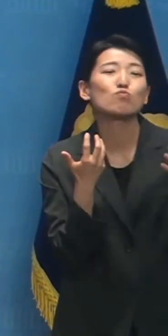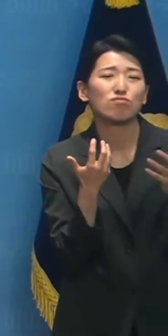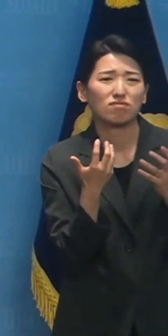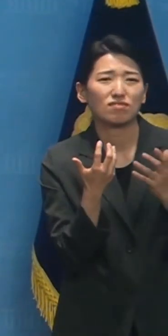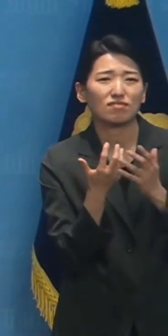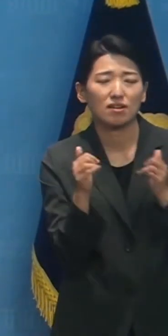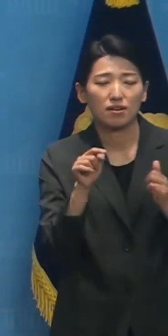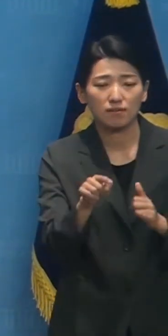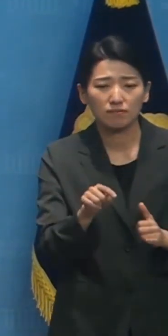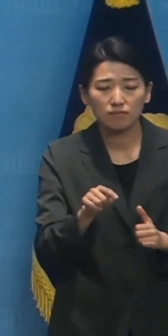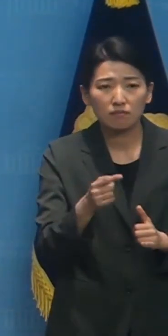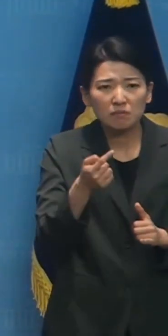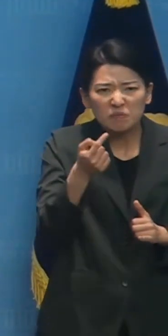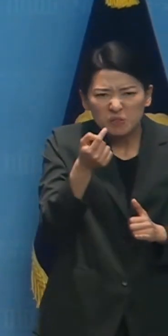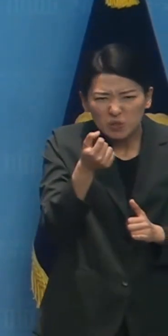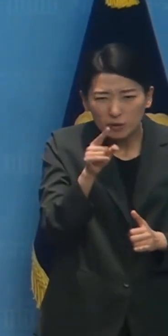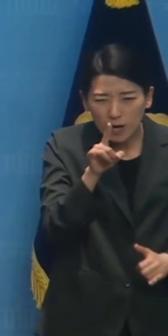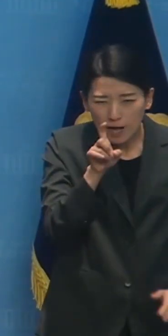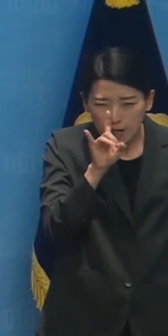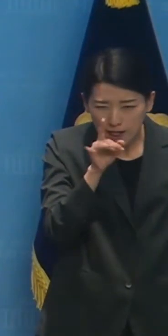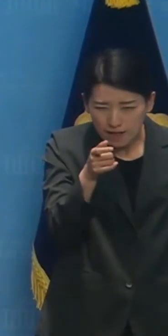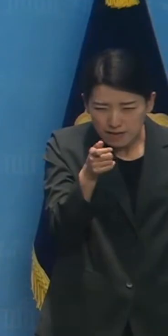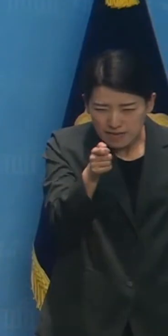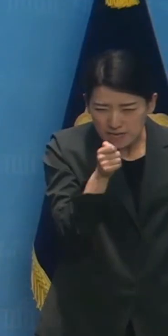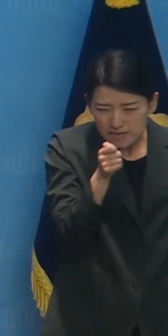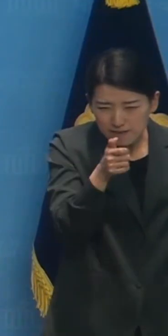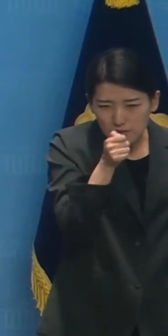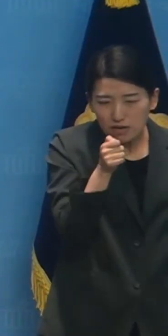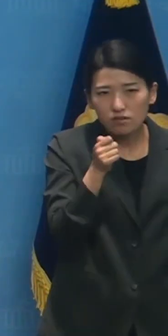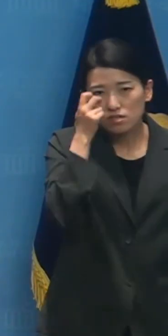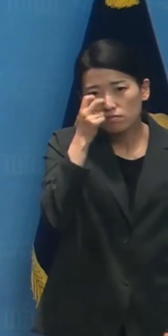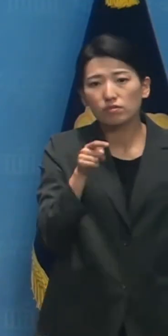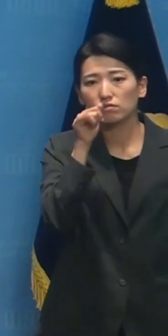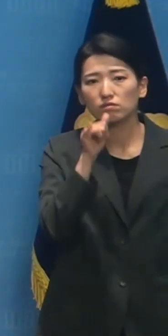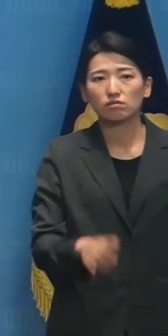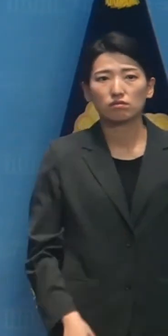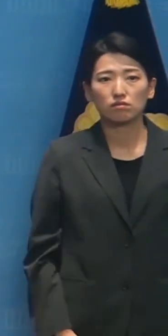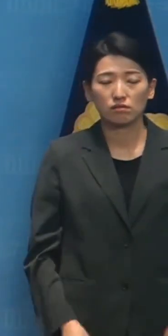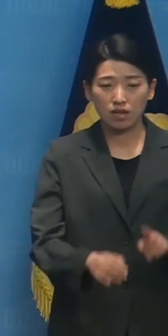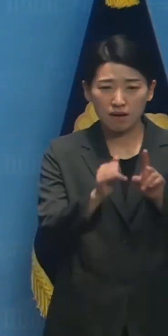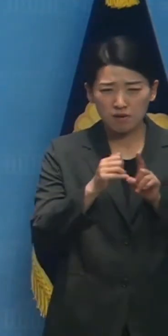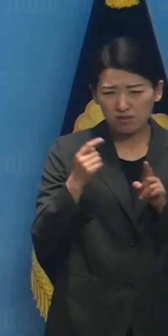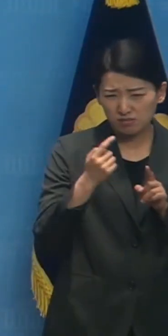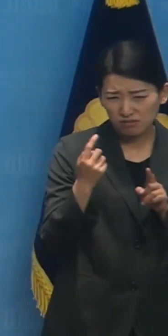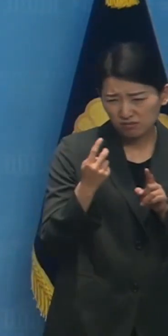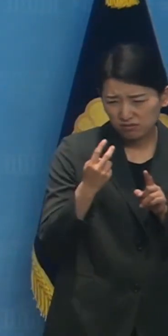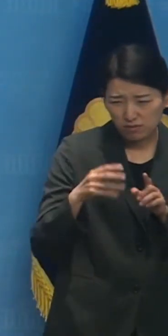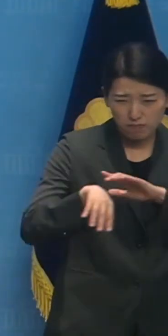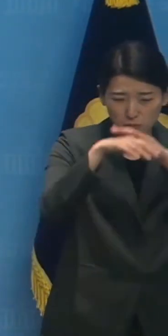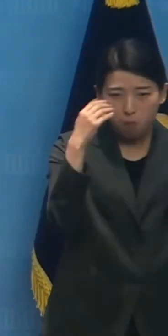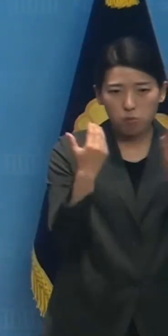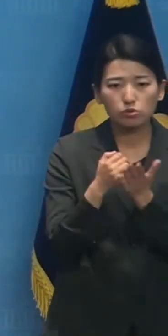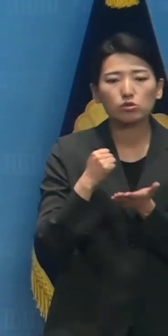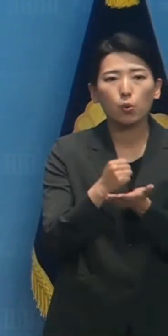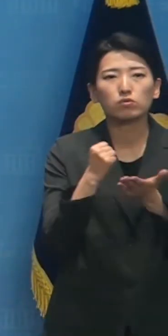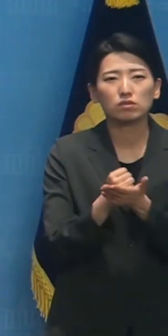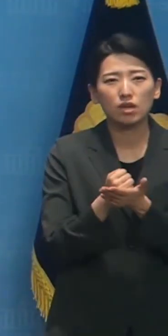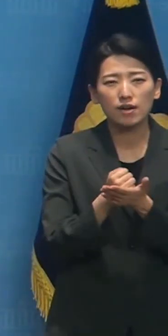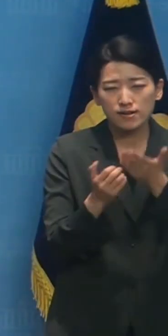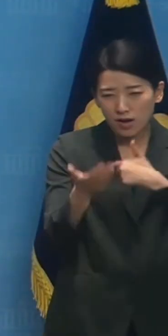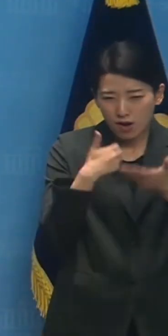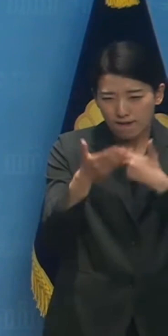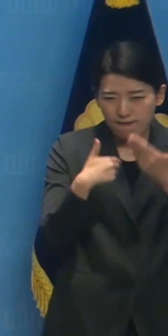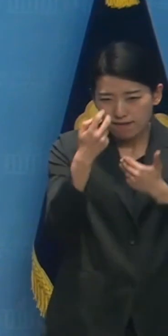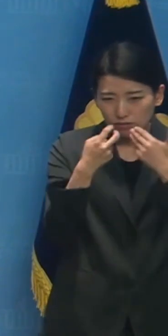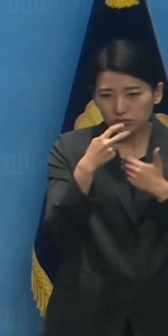언론에 따르면 한 금융기관당 수천 명에 대한 계좌 추적을 실시했던 경찰은 왜 이보다 훨씬 중대한